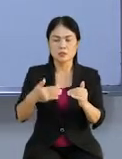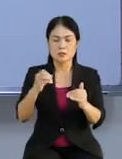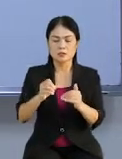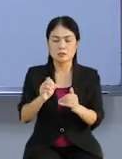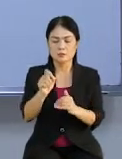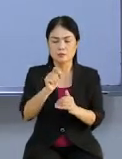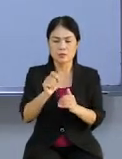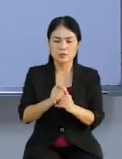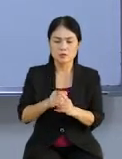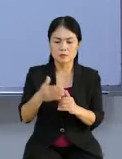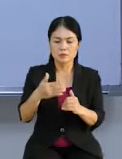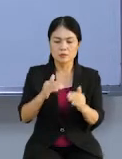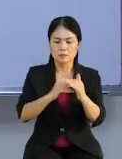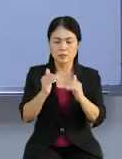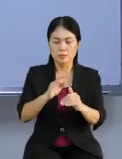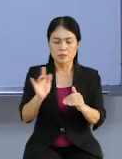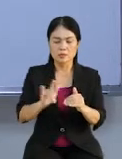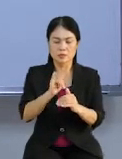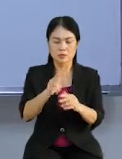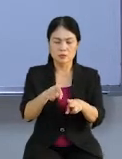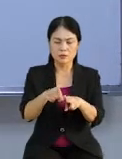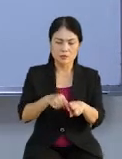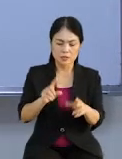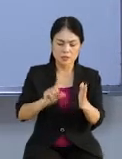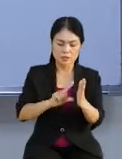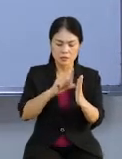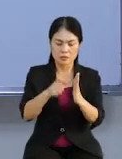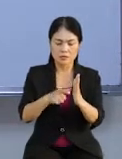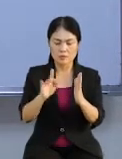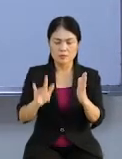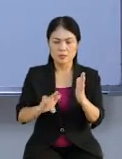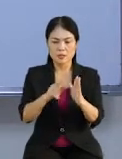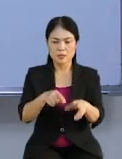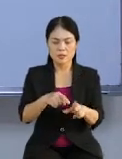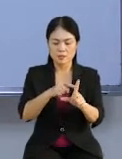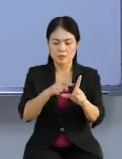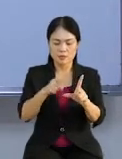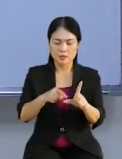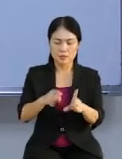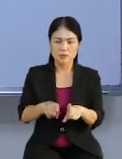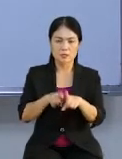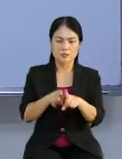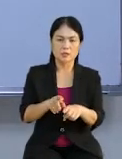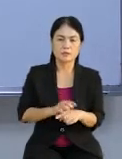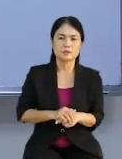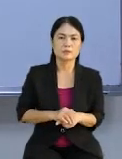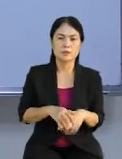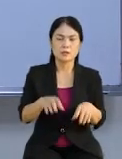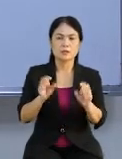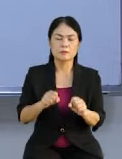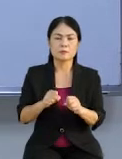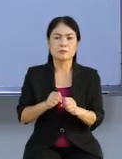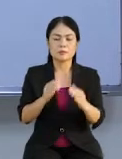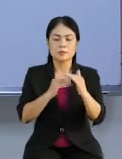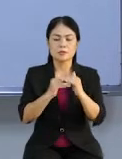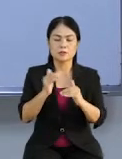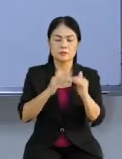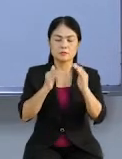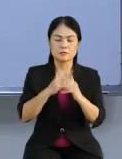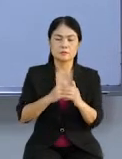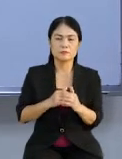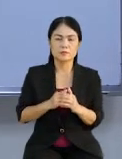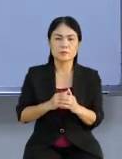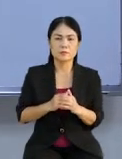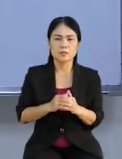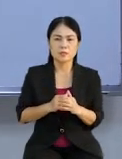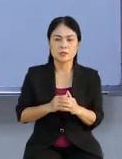kể mình mẹ ta miên ta ca xong để bà ta bàn toát nâng để chiến ní miên bà bàn toát cài đi thong bà vì ai dân xong